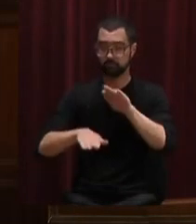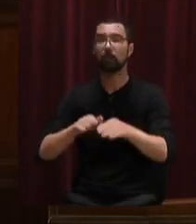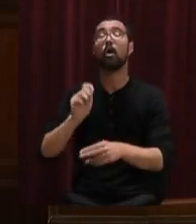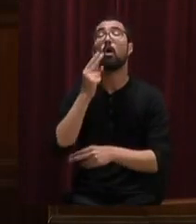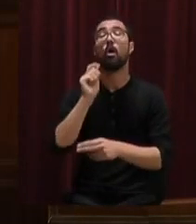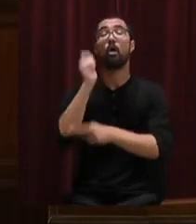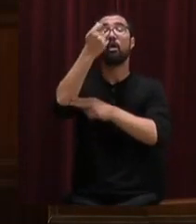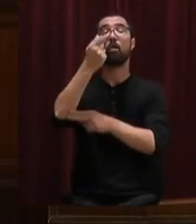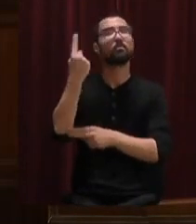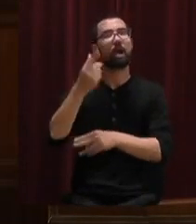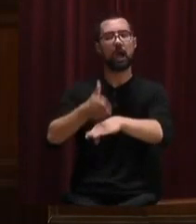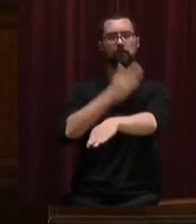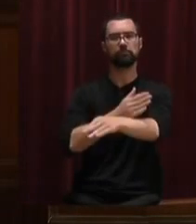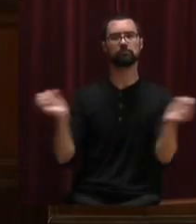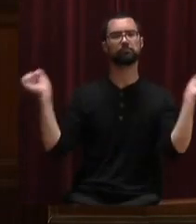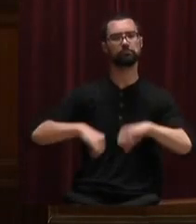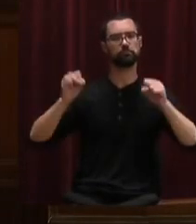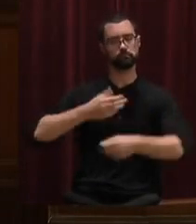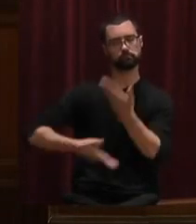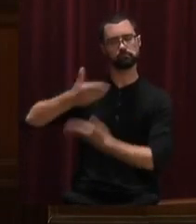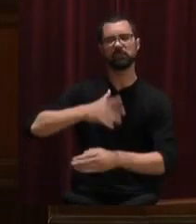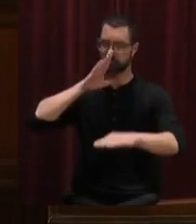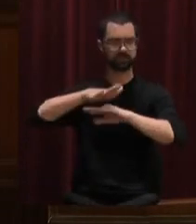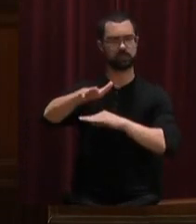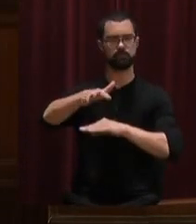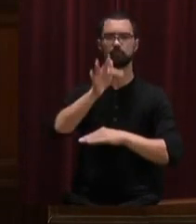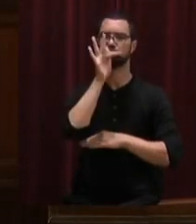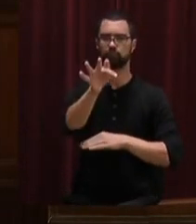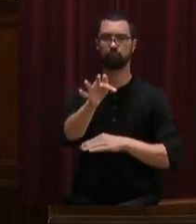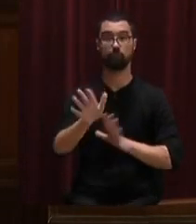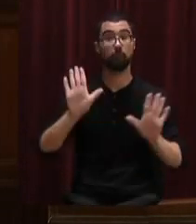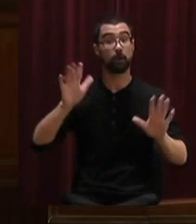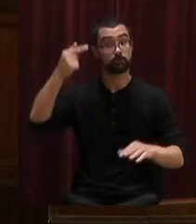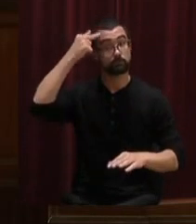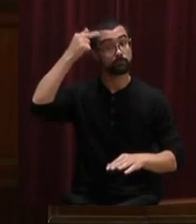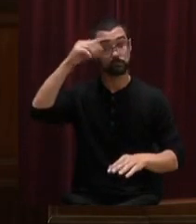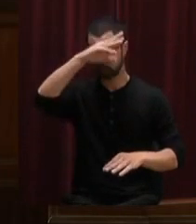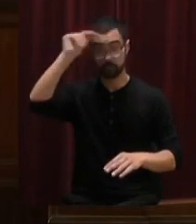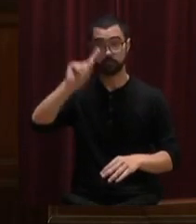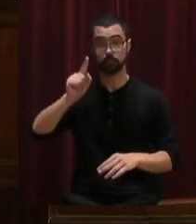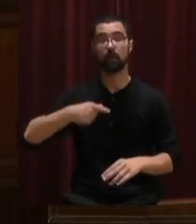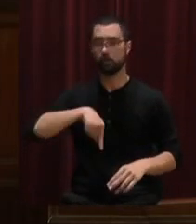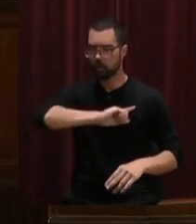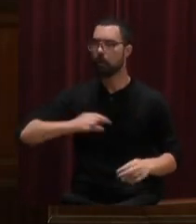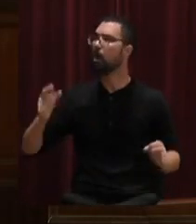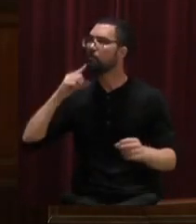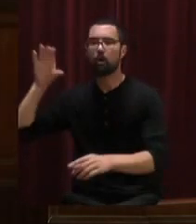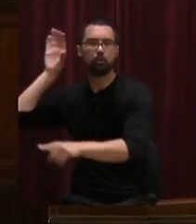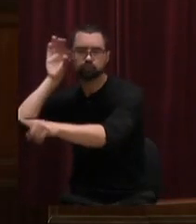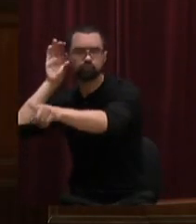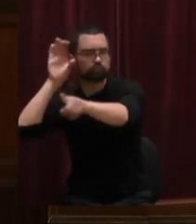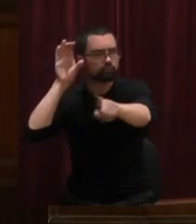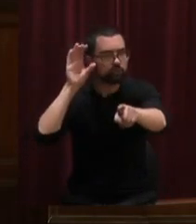consens, diàleg sempre i per davant de tot, perquè hem de ser conscients que la nostra raó creixerà en la mesura que escoltem les raons